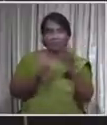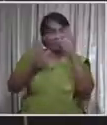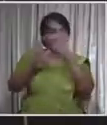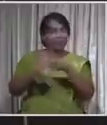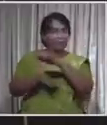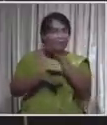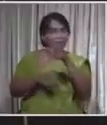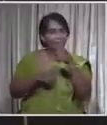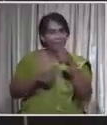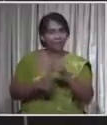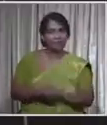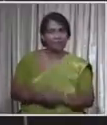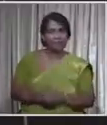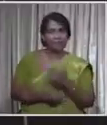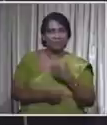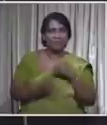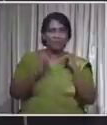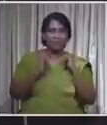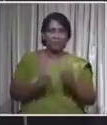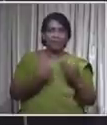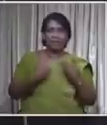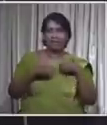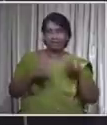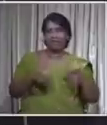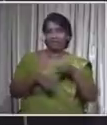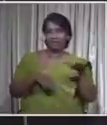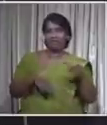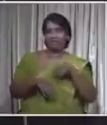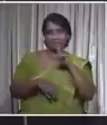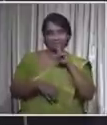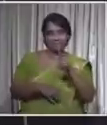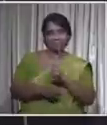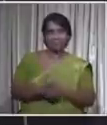හොඳයි මම නම් ඉන්නේ නරක පැත්තේ කියන එක මම කියන්නේ